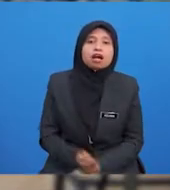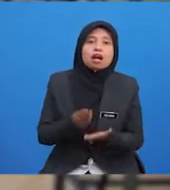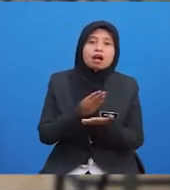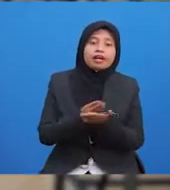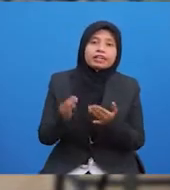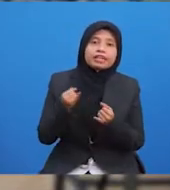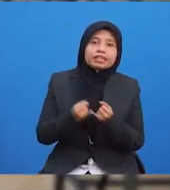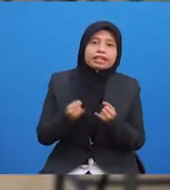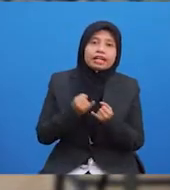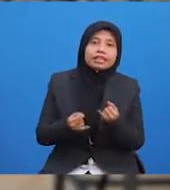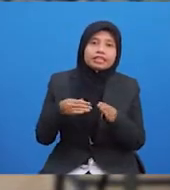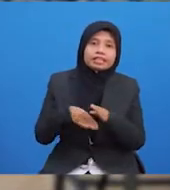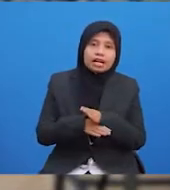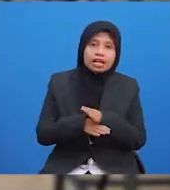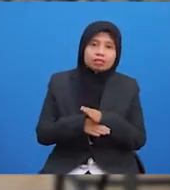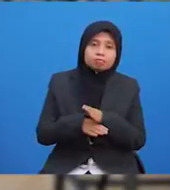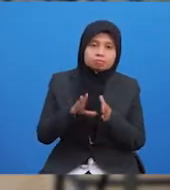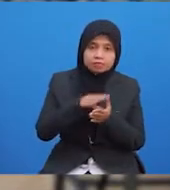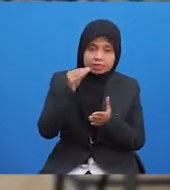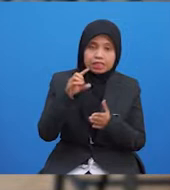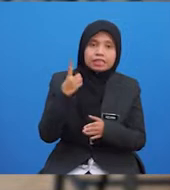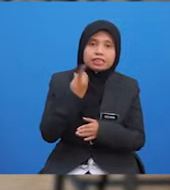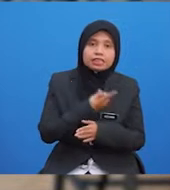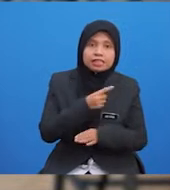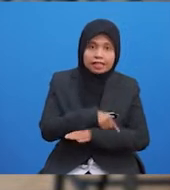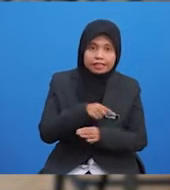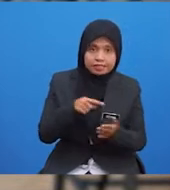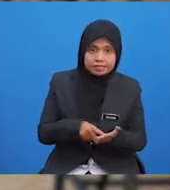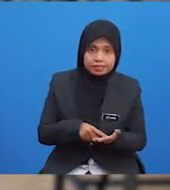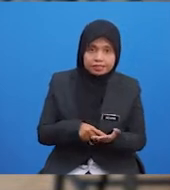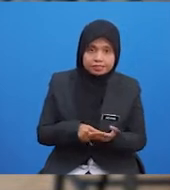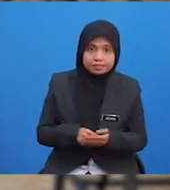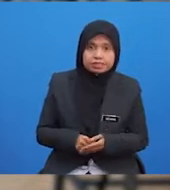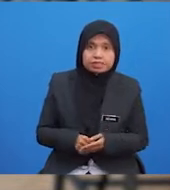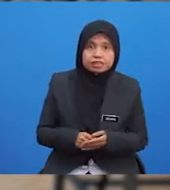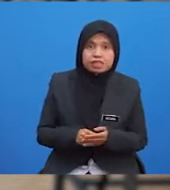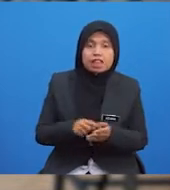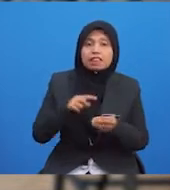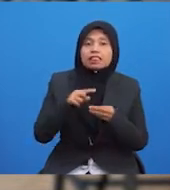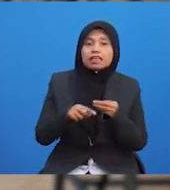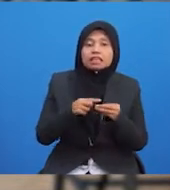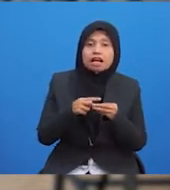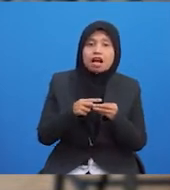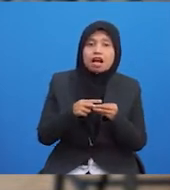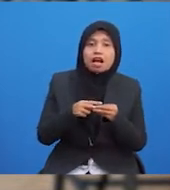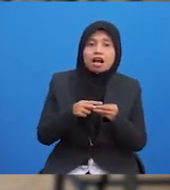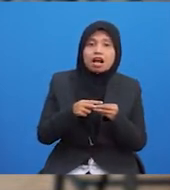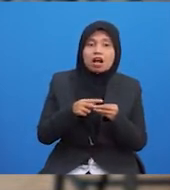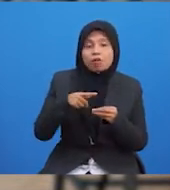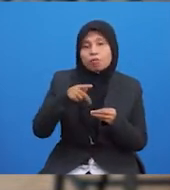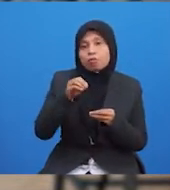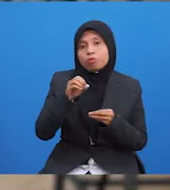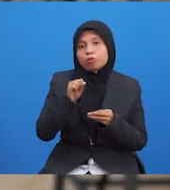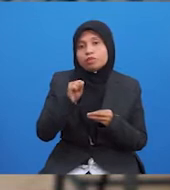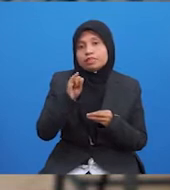Bahagian terakhir dalam sesi pembelajaran kita pada hari ini ialah mengenai position,